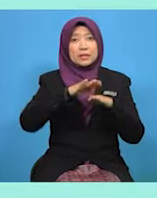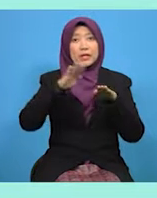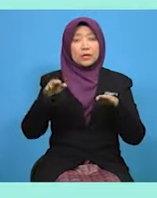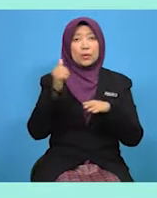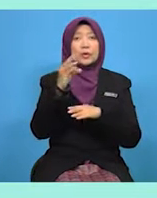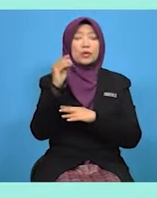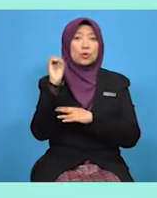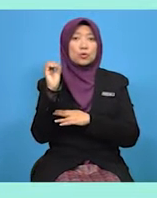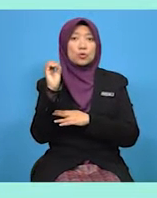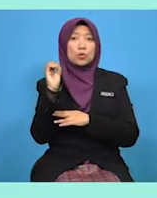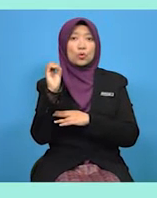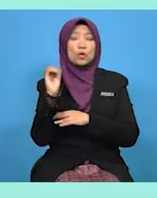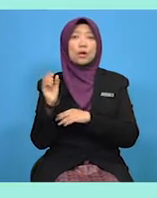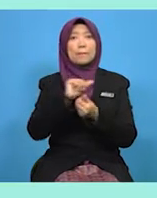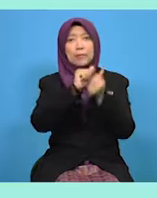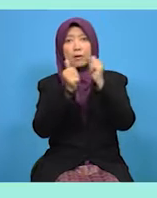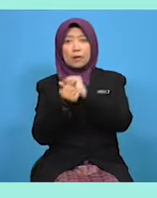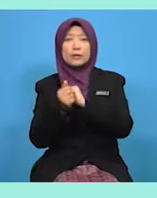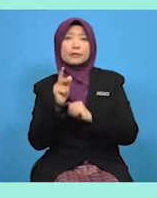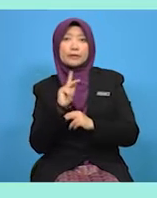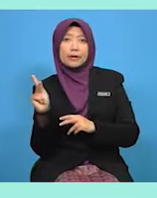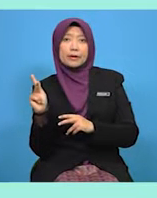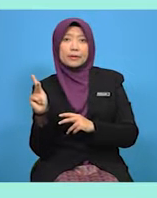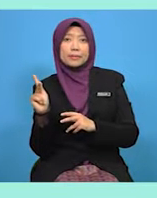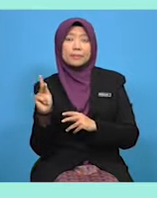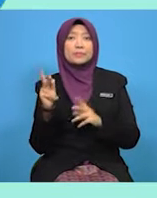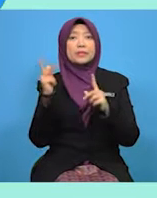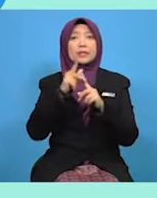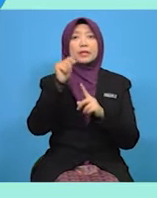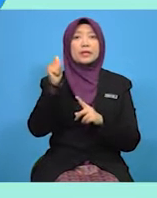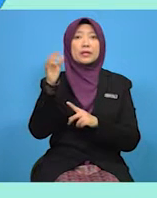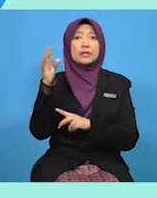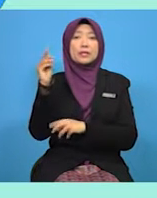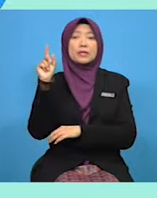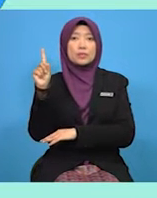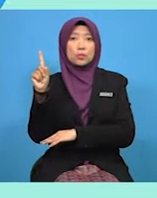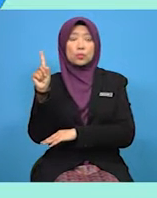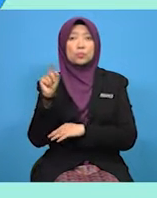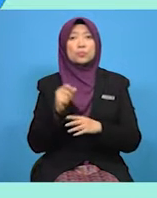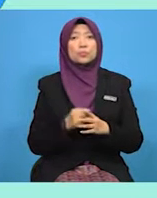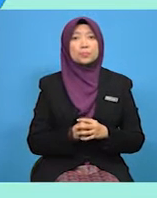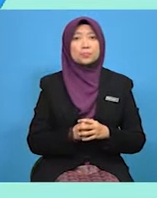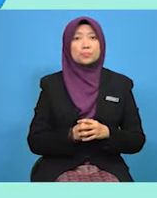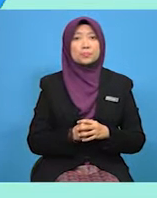Kelok AD kosong beralih ke kanan, ke AD satu.